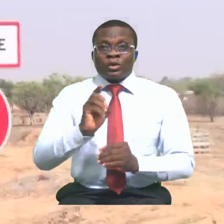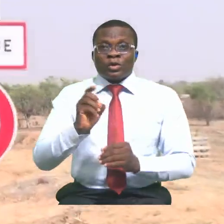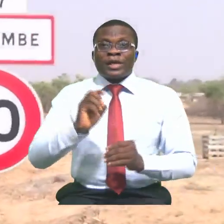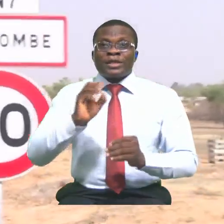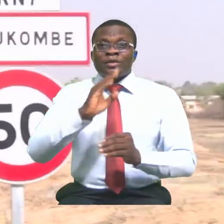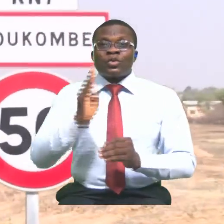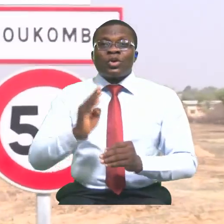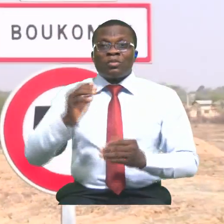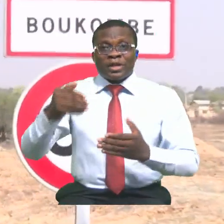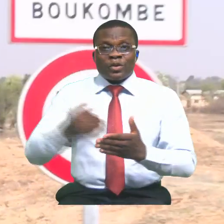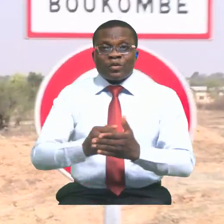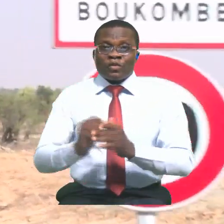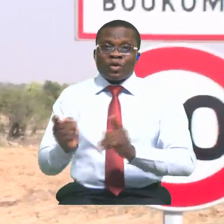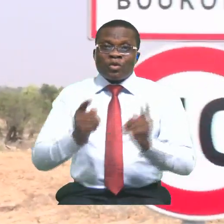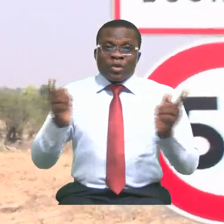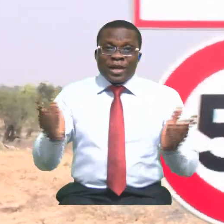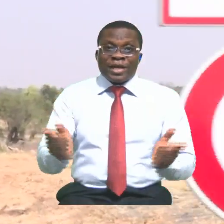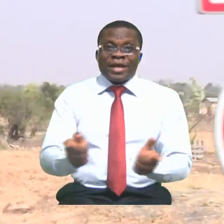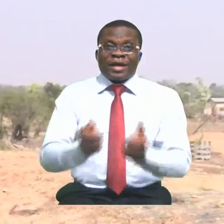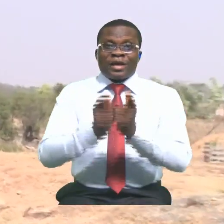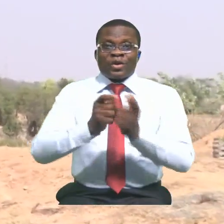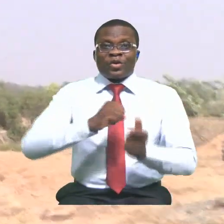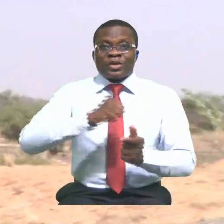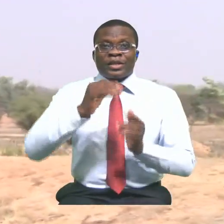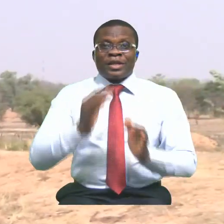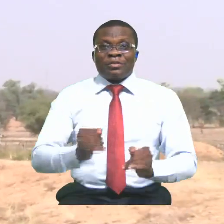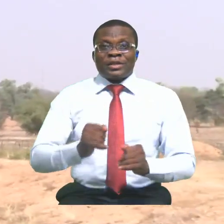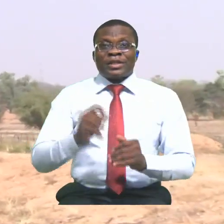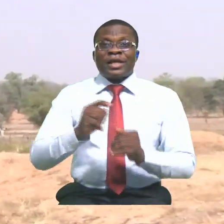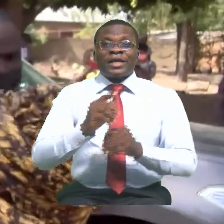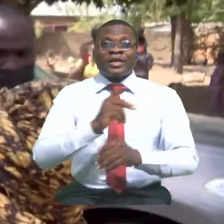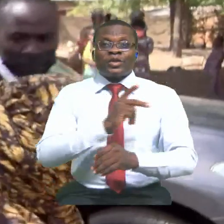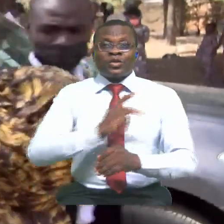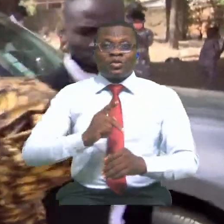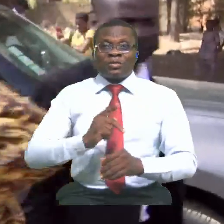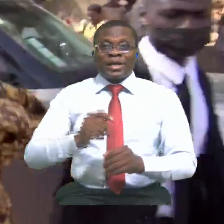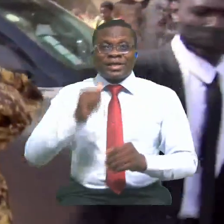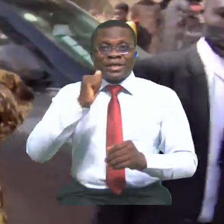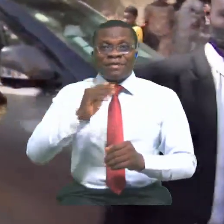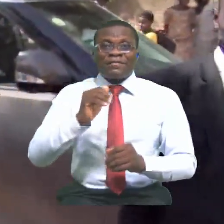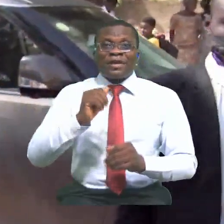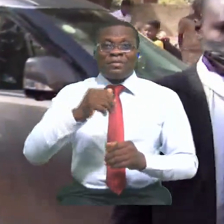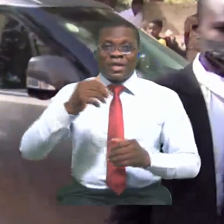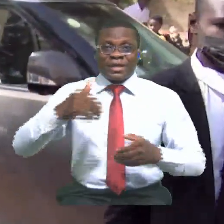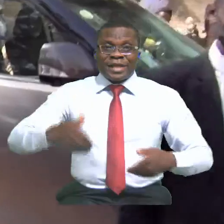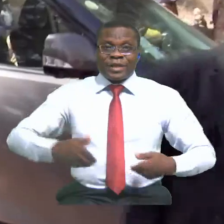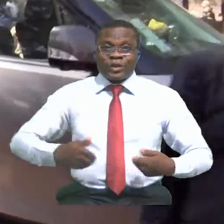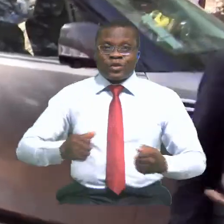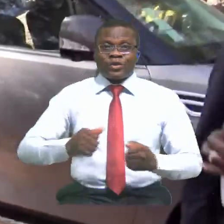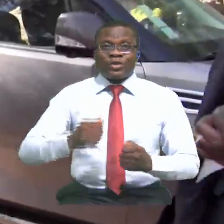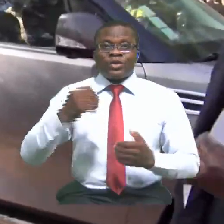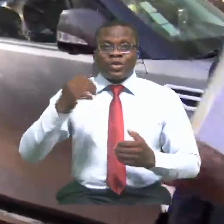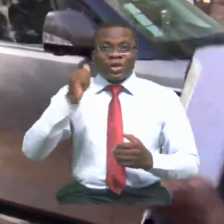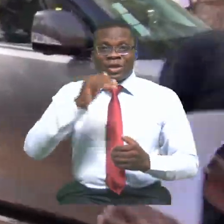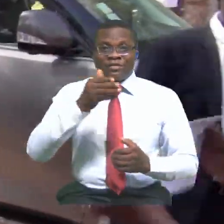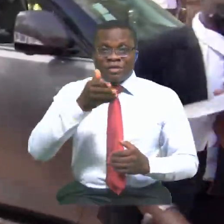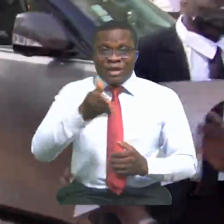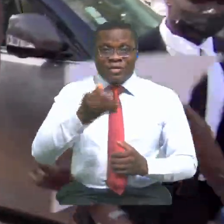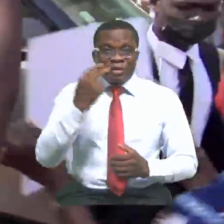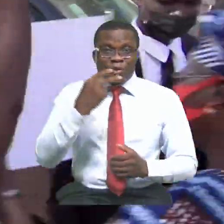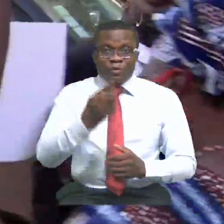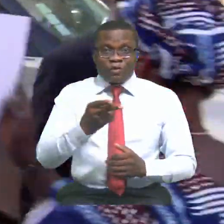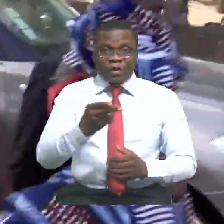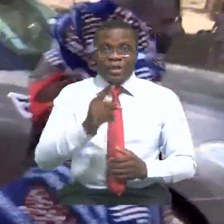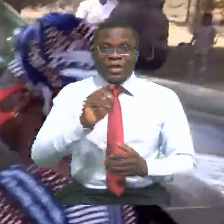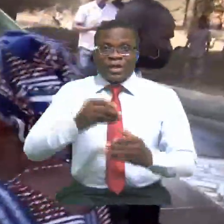pour aller à la rencontre des militantes et militants du Parti des femmes et des jeunes. L'Amazone en chef de l'UDBN est